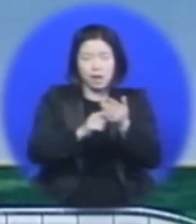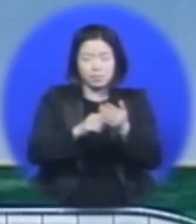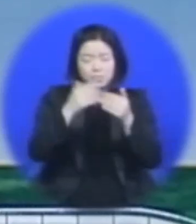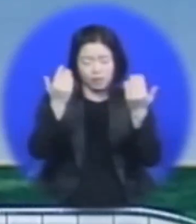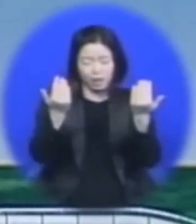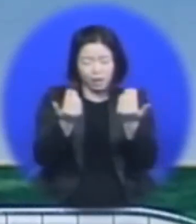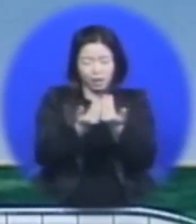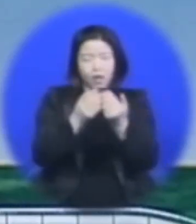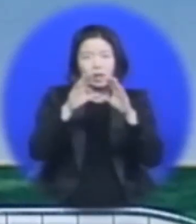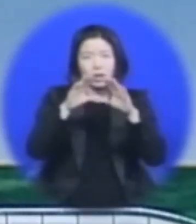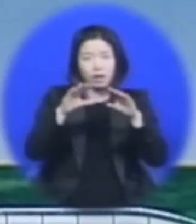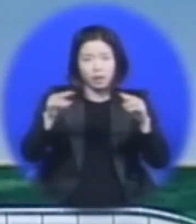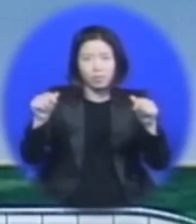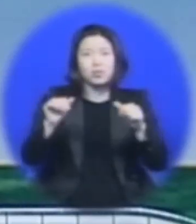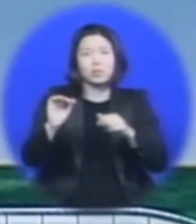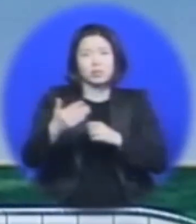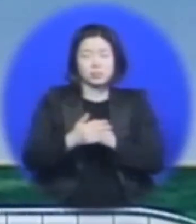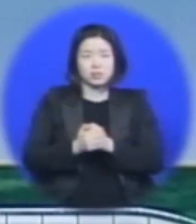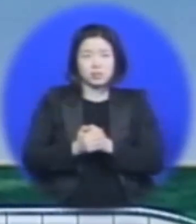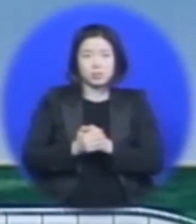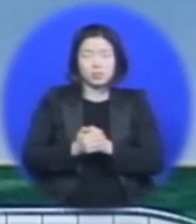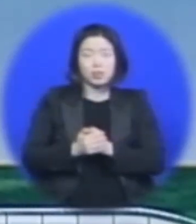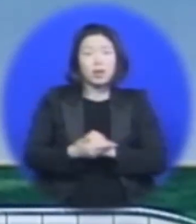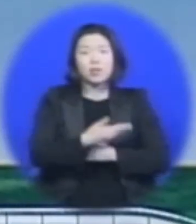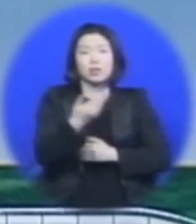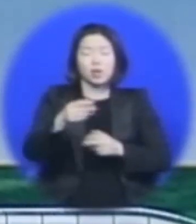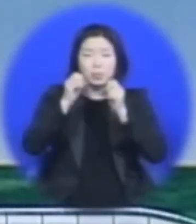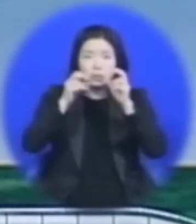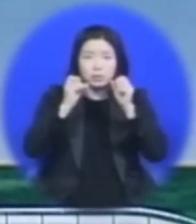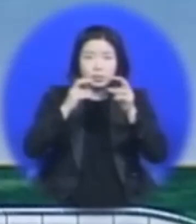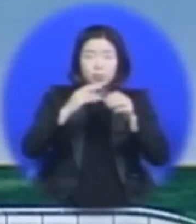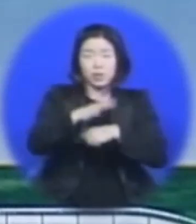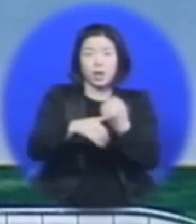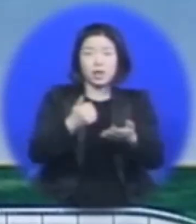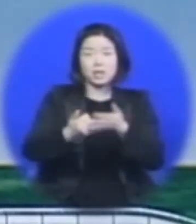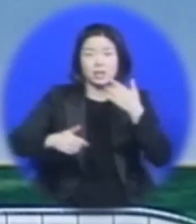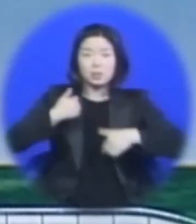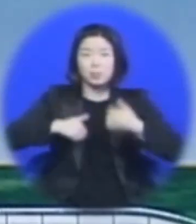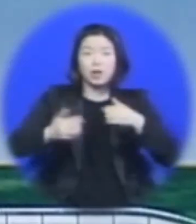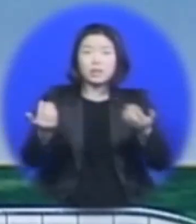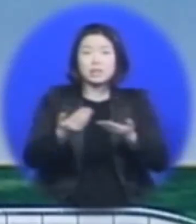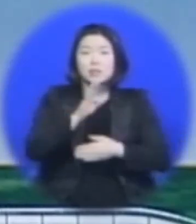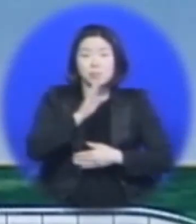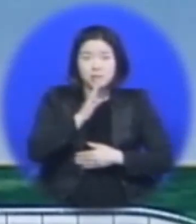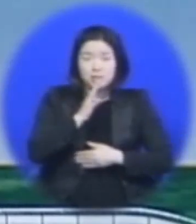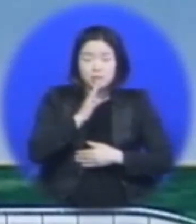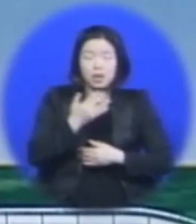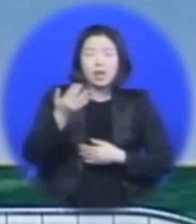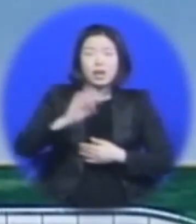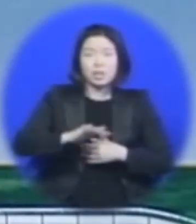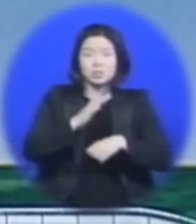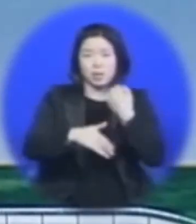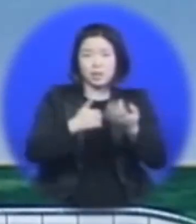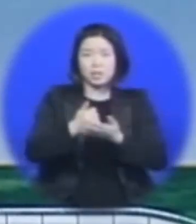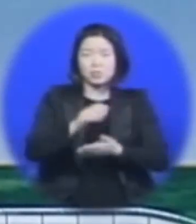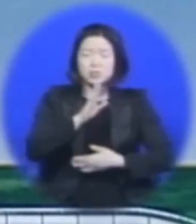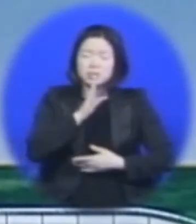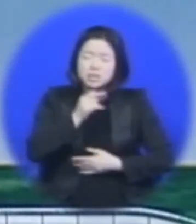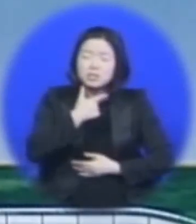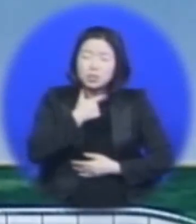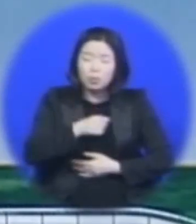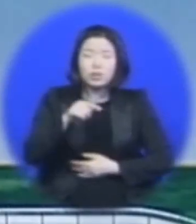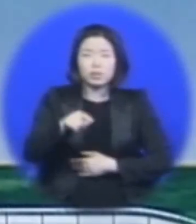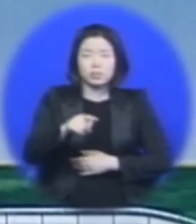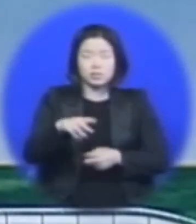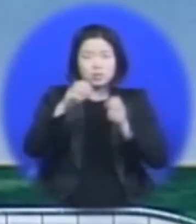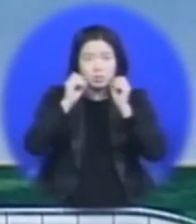녹았습니다 여러분 선교는 하나님이 기뻐하는 일입니다 그러나 하나님이 진짜 원하는 것은